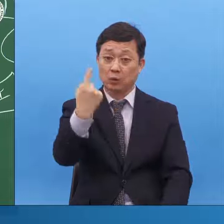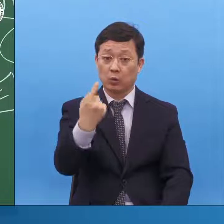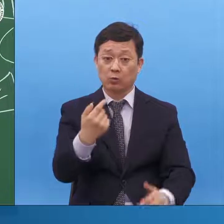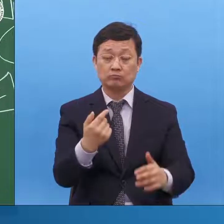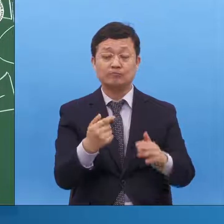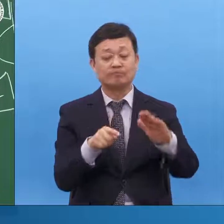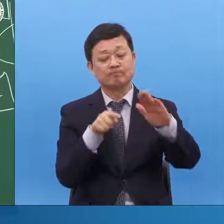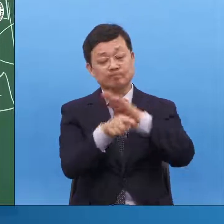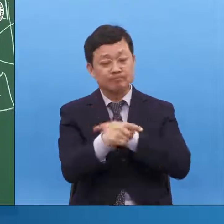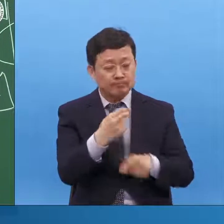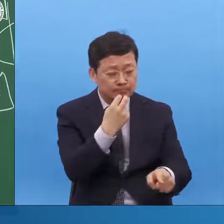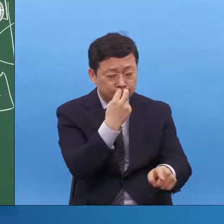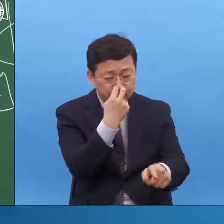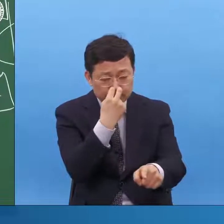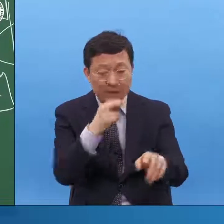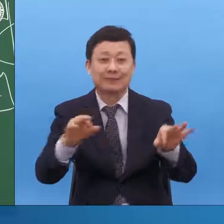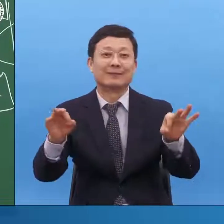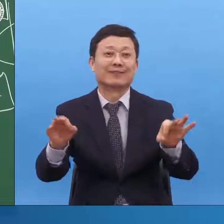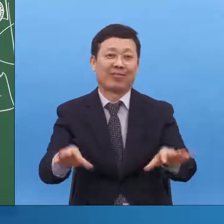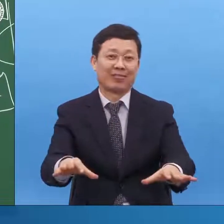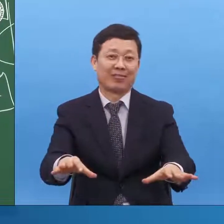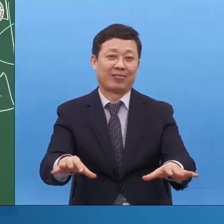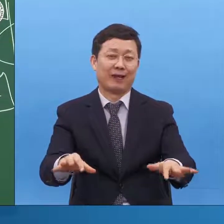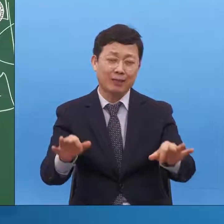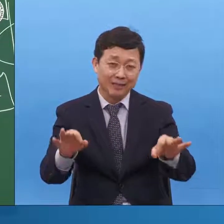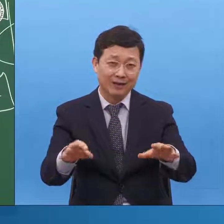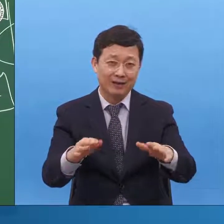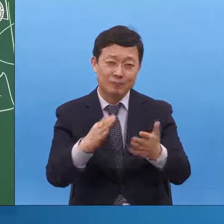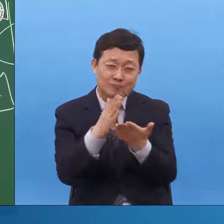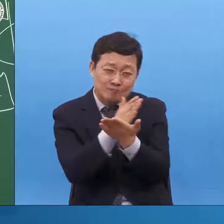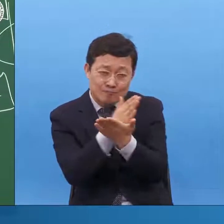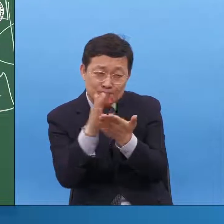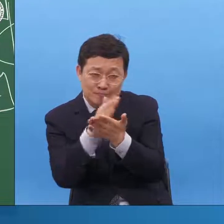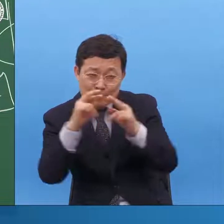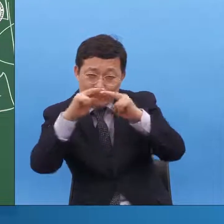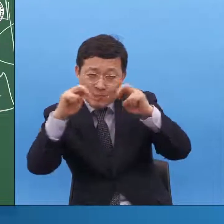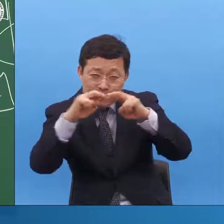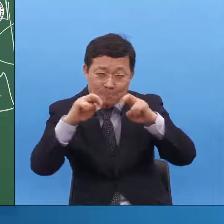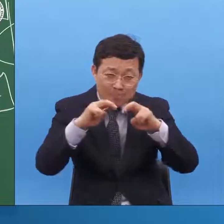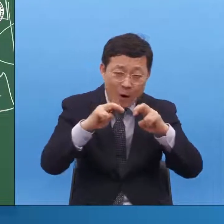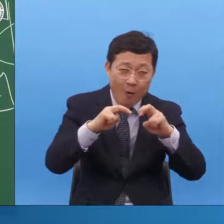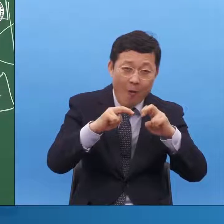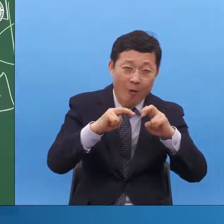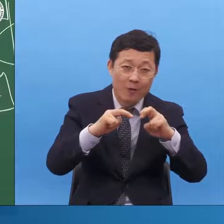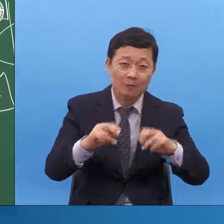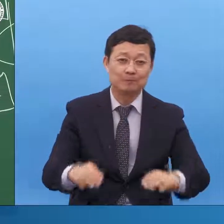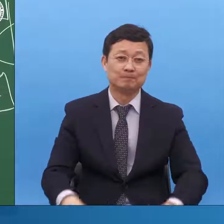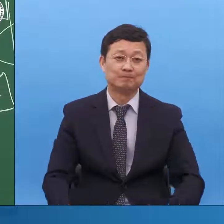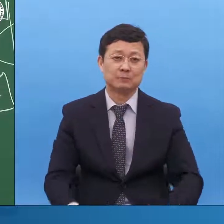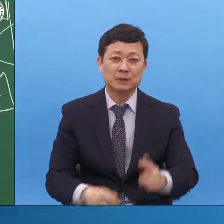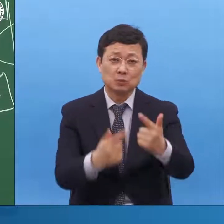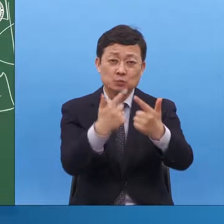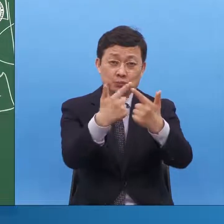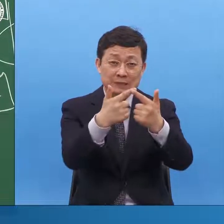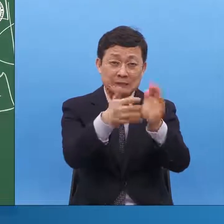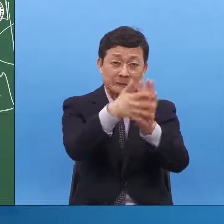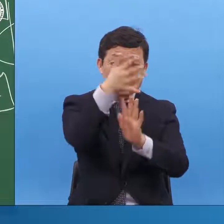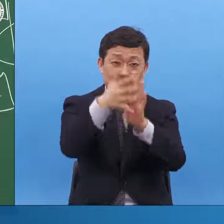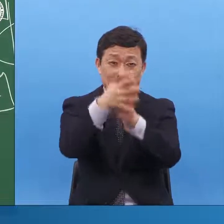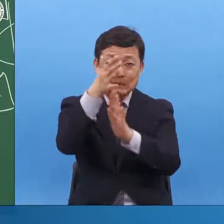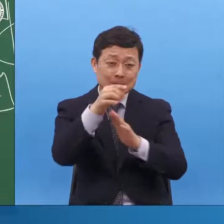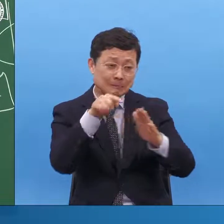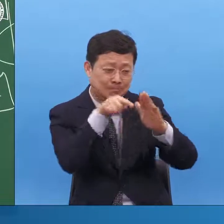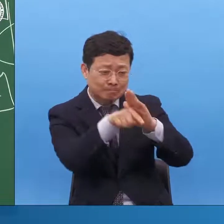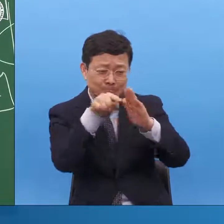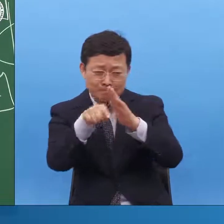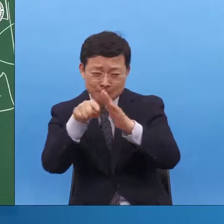아닙니다. 며칠 만에 딱 분석했어요. Then when I went to Yeongdo to analyze, it didn't take long, just a couple of 그리고 days. 부산 시내 들어가기 전에 오랫동안 한 거 아니에요. 뭐 그걸 시간이